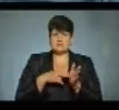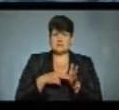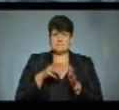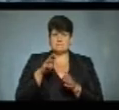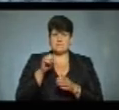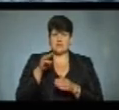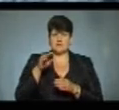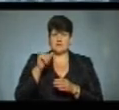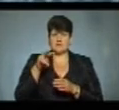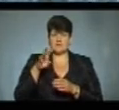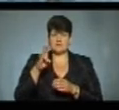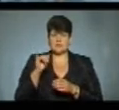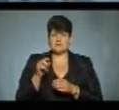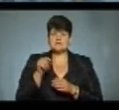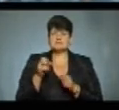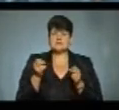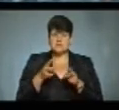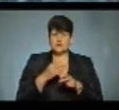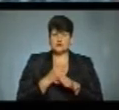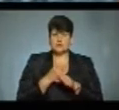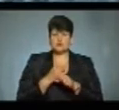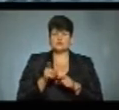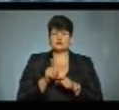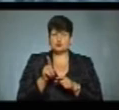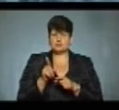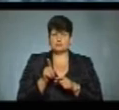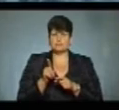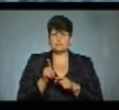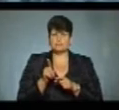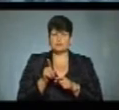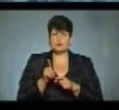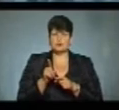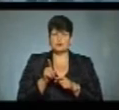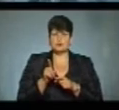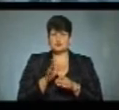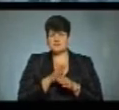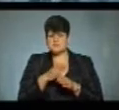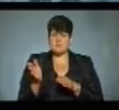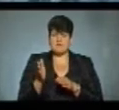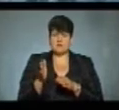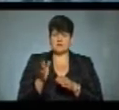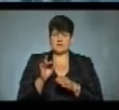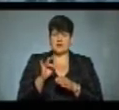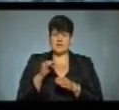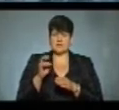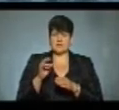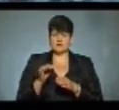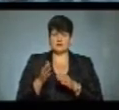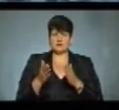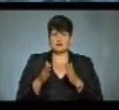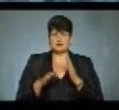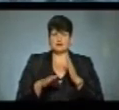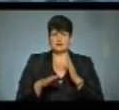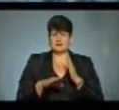метільник. Він спеціально для того зроблений, щоб перешкоди з рею збивати. Там дерева для того, якщо